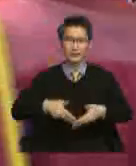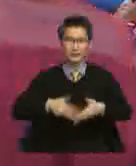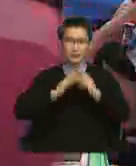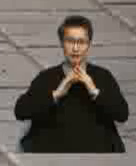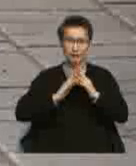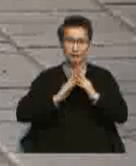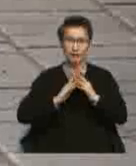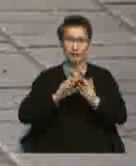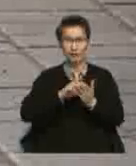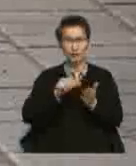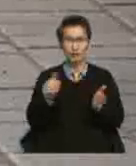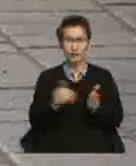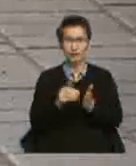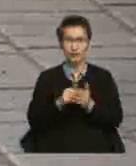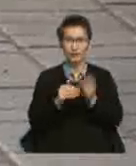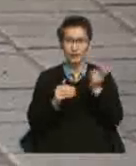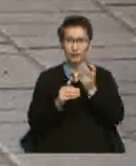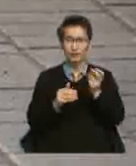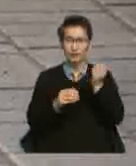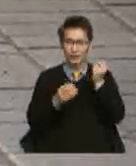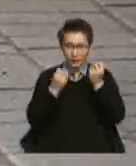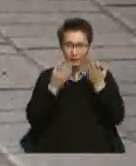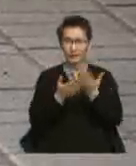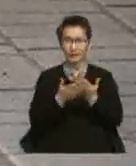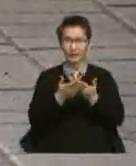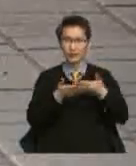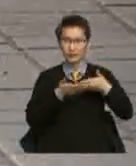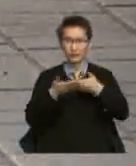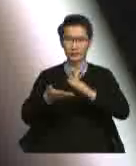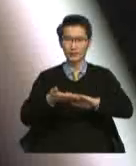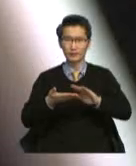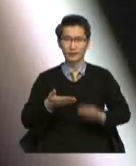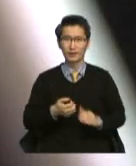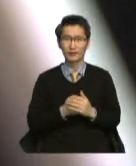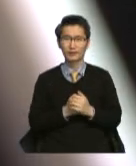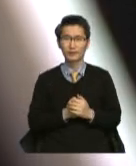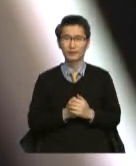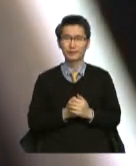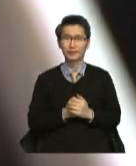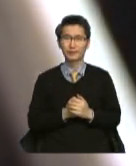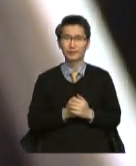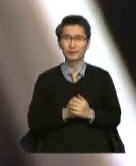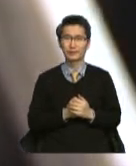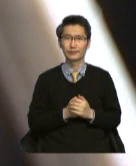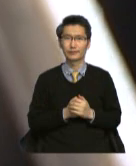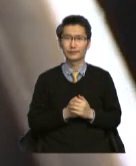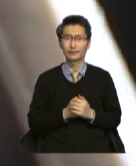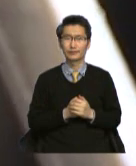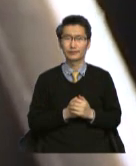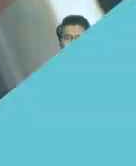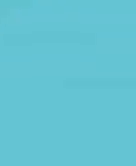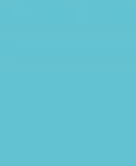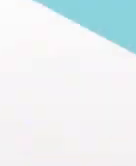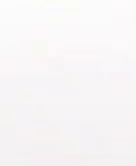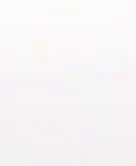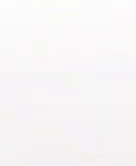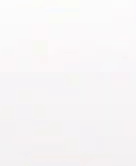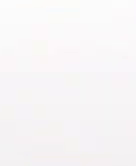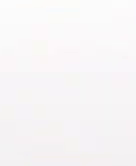수준이라며 사업 재검토를 요구하고 있습니다. 딜라이브 서울경기 케이블TV 이혜진입니다.